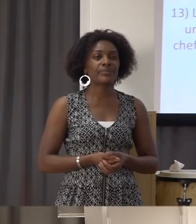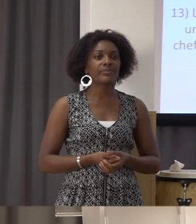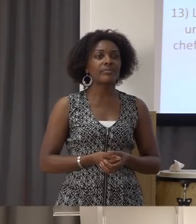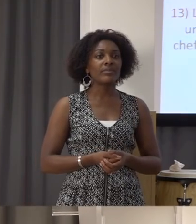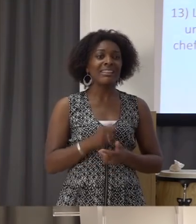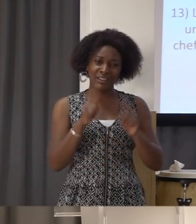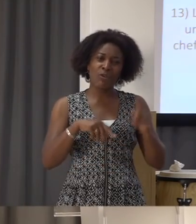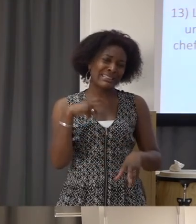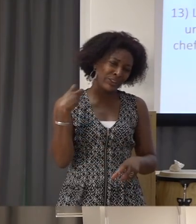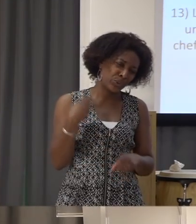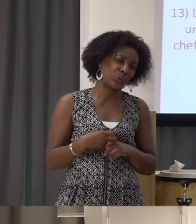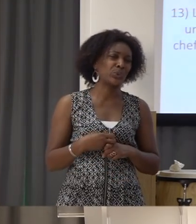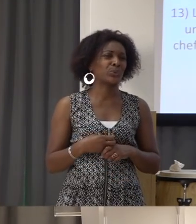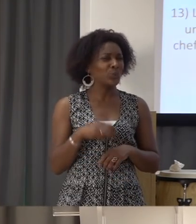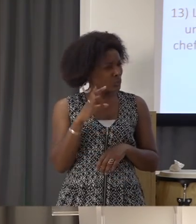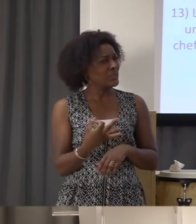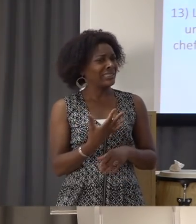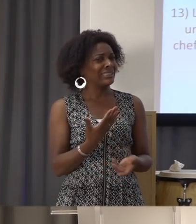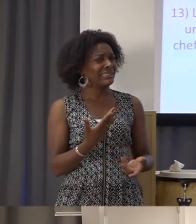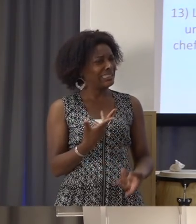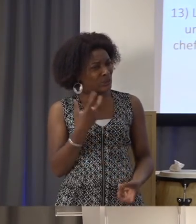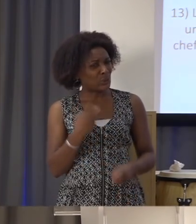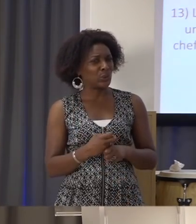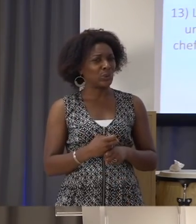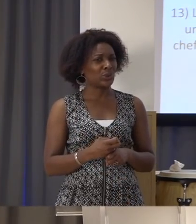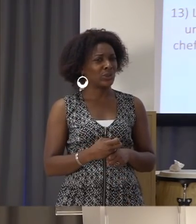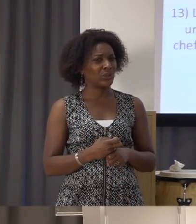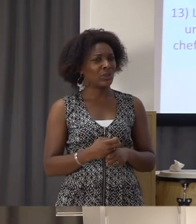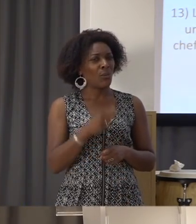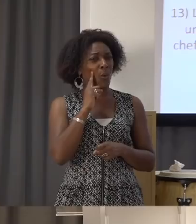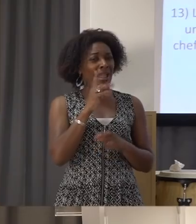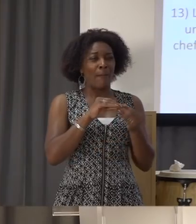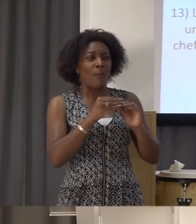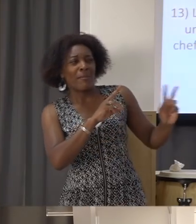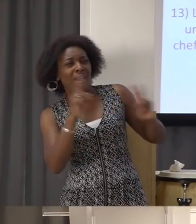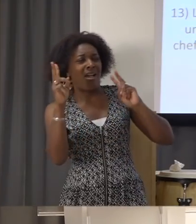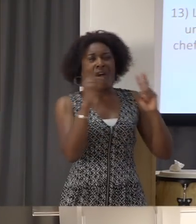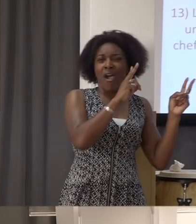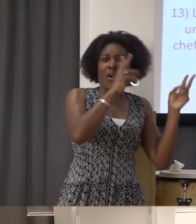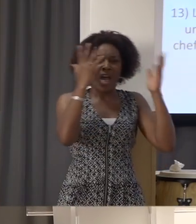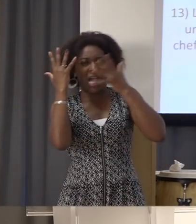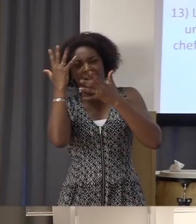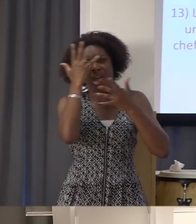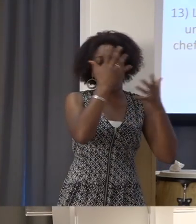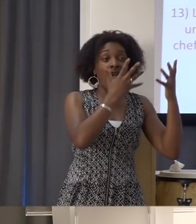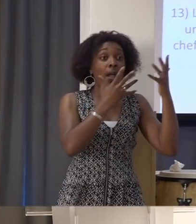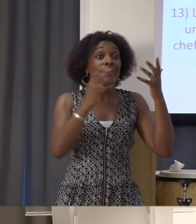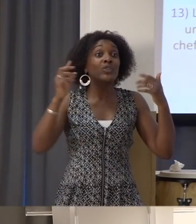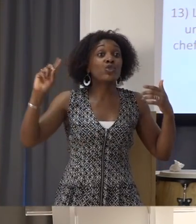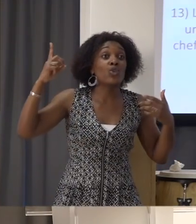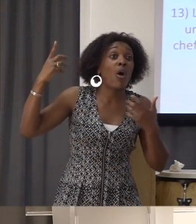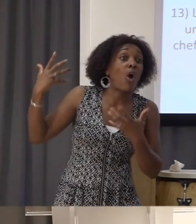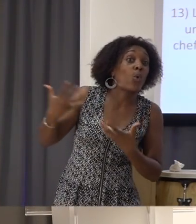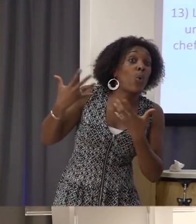Parfois, c'est dur. À cause des vents contraires qui souffrent. Mais Dieu nous exhorte